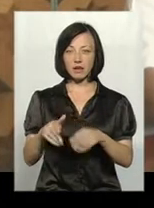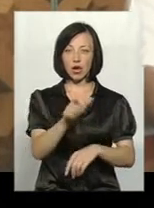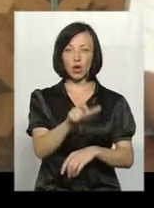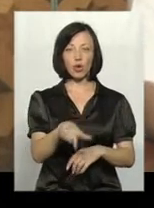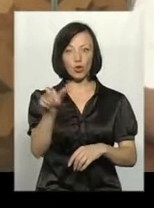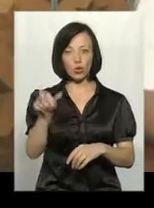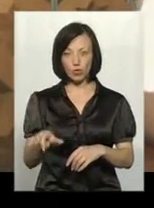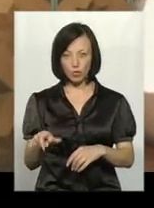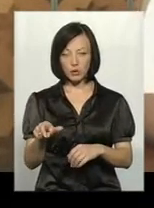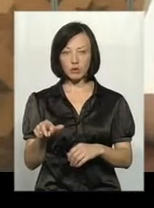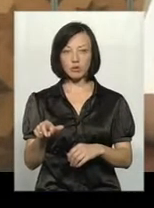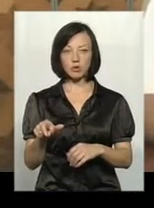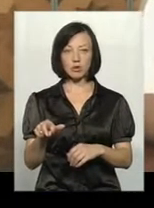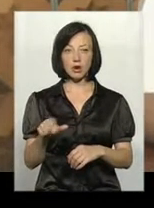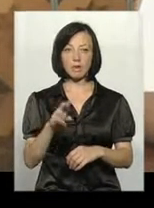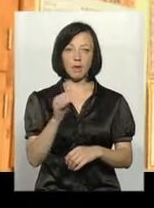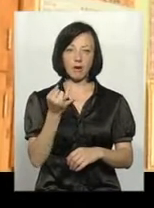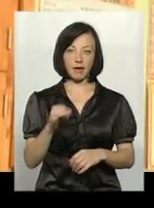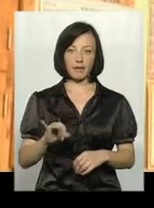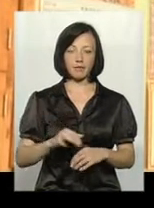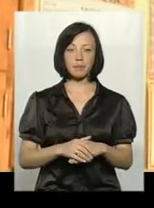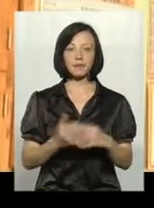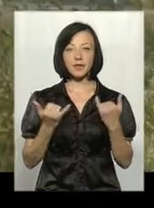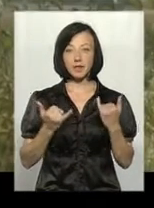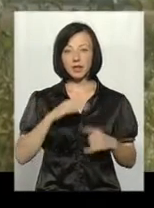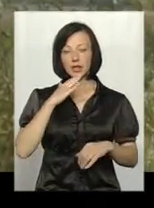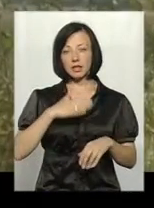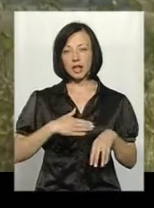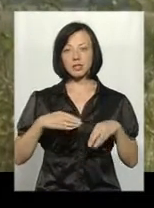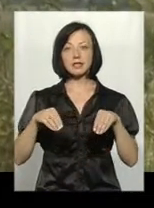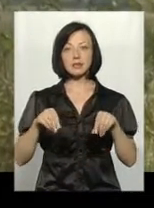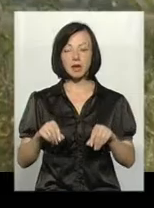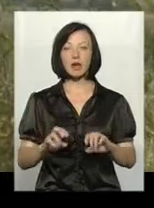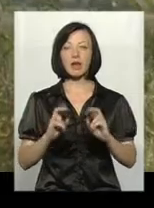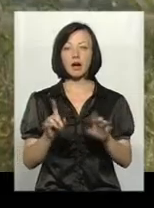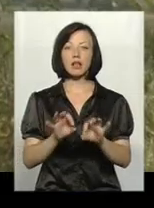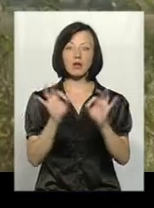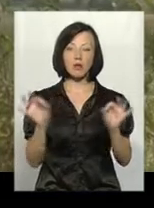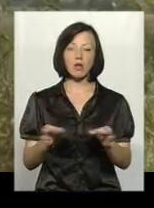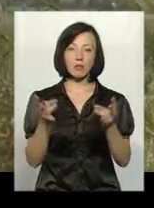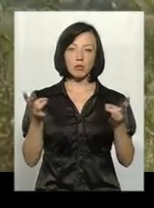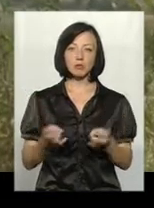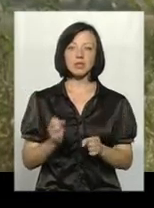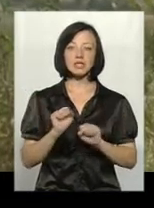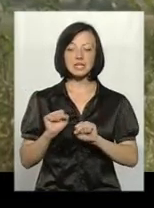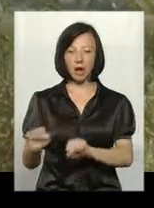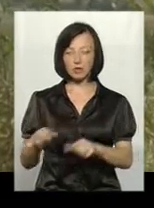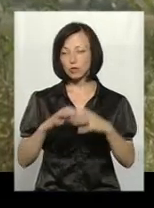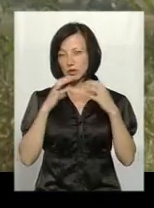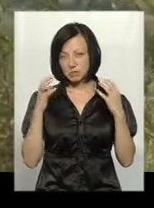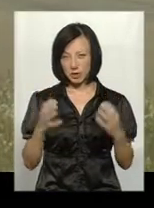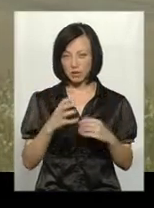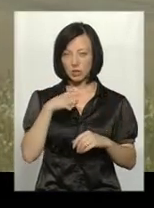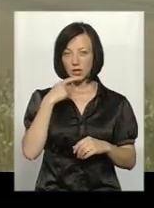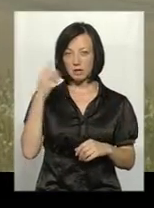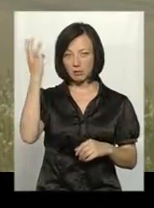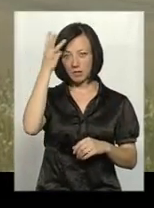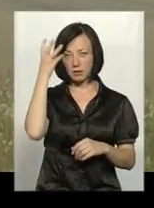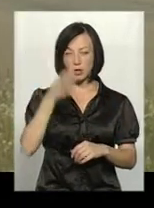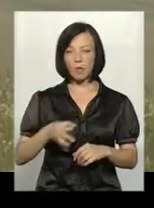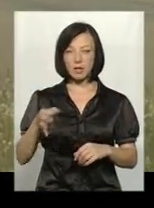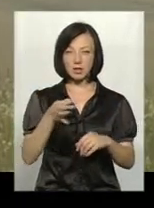натурі паїв. Нині наша земля, як ніколи, потребує захисту і збереження, впевнені у Хмельницькій обласній